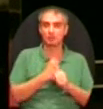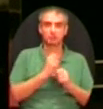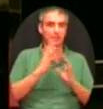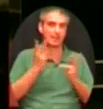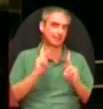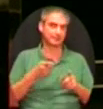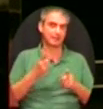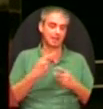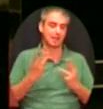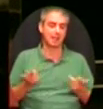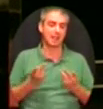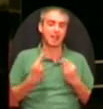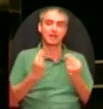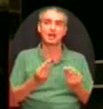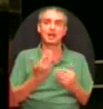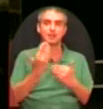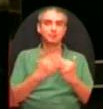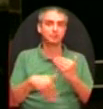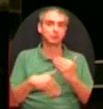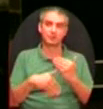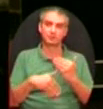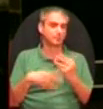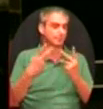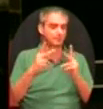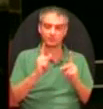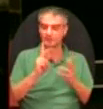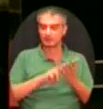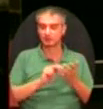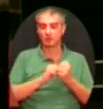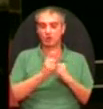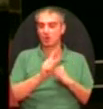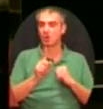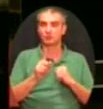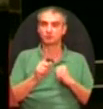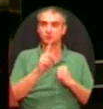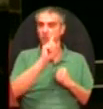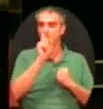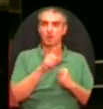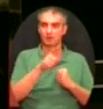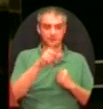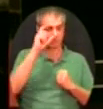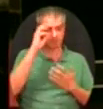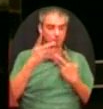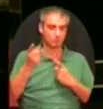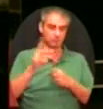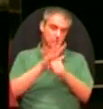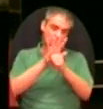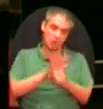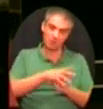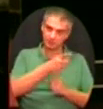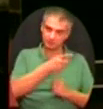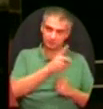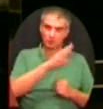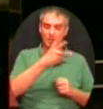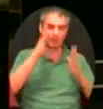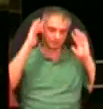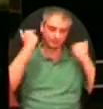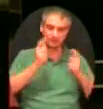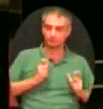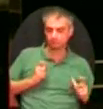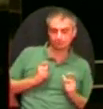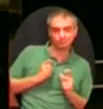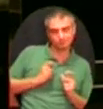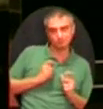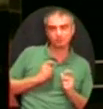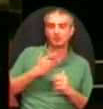איך צריך להקל את זה בסוף, לא משנה אם בצדק או לא, יכול להיות שזה אבו מאזן שלוחץ אותם, יכול להיות שהמצרים חוסמים